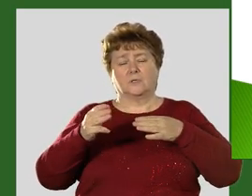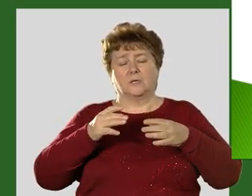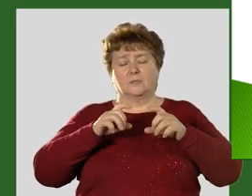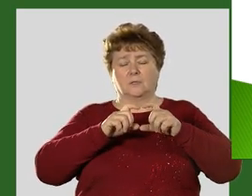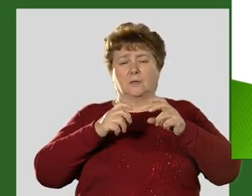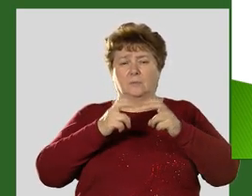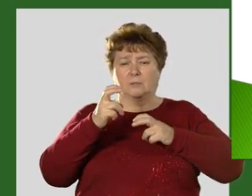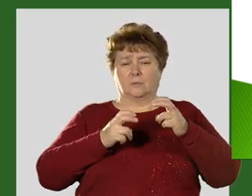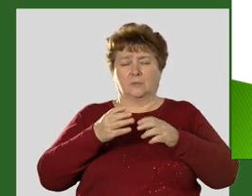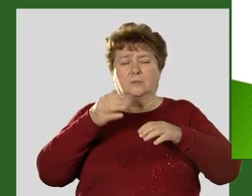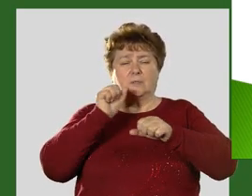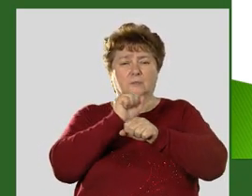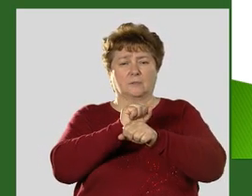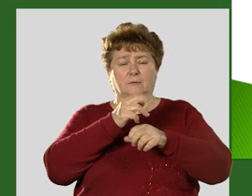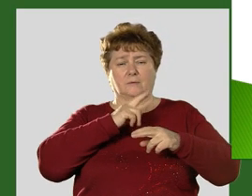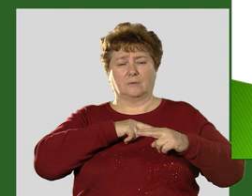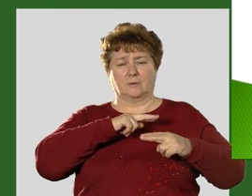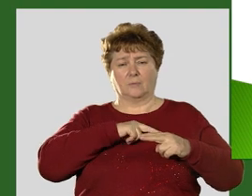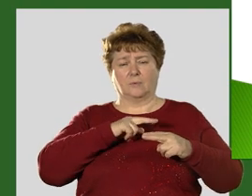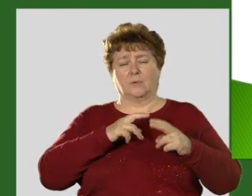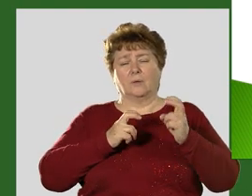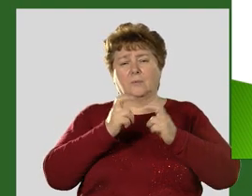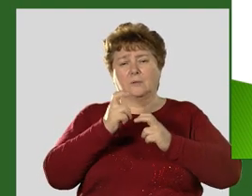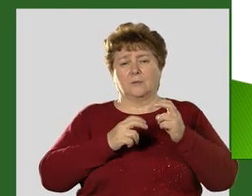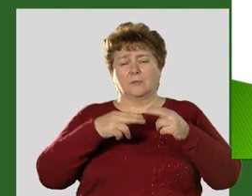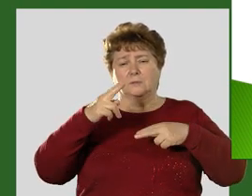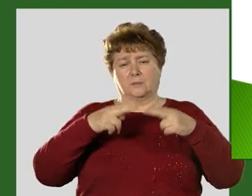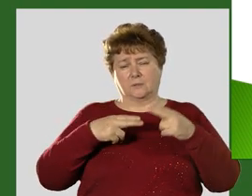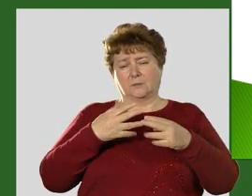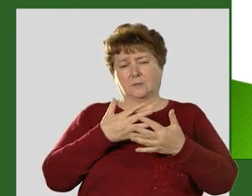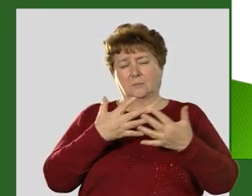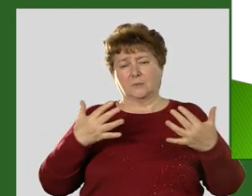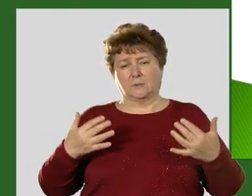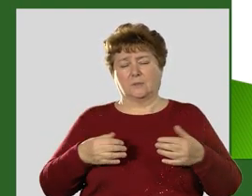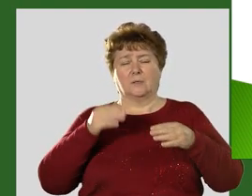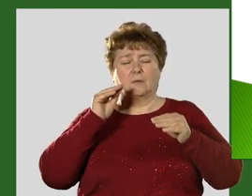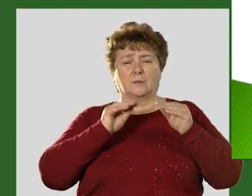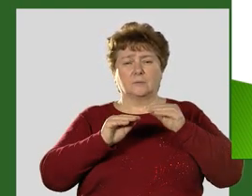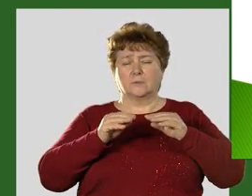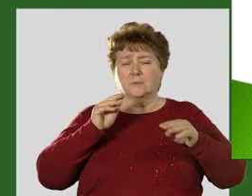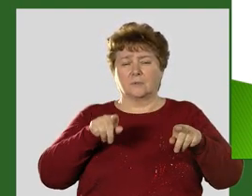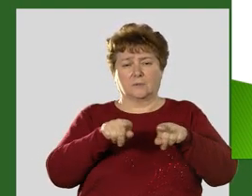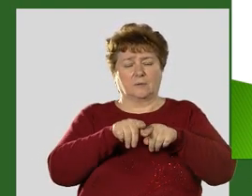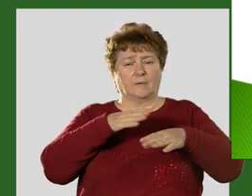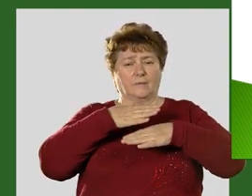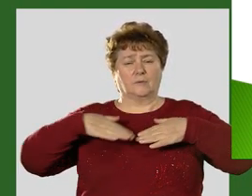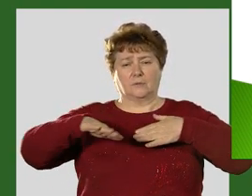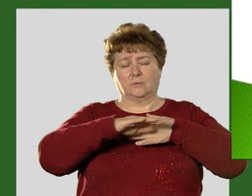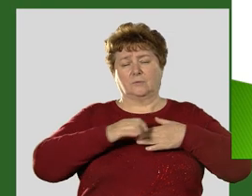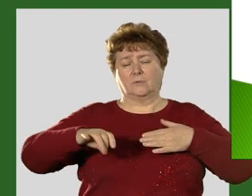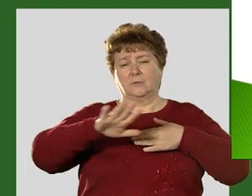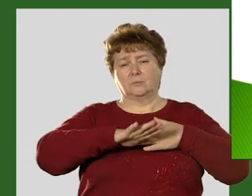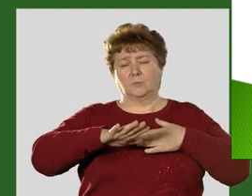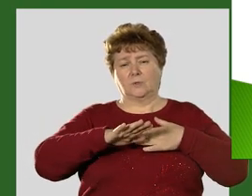предприятий приостановили работу. Предприятия строительных материалов размещены неравномерно по территории